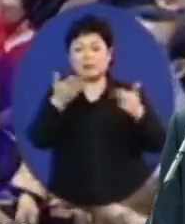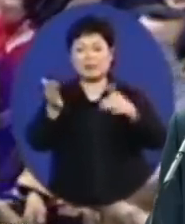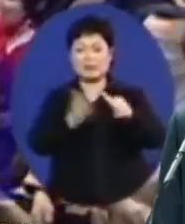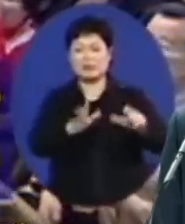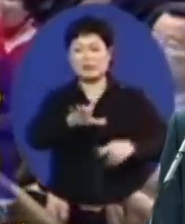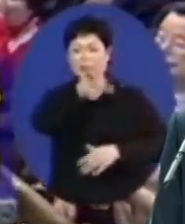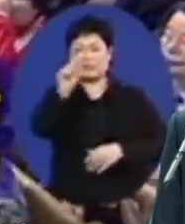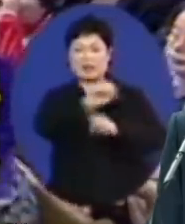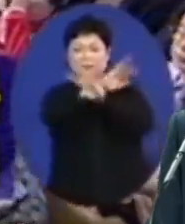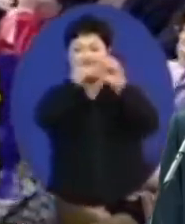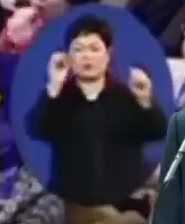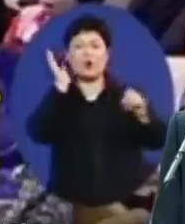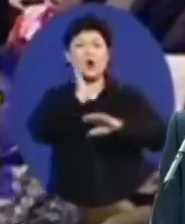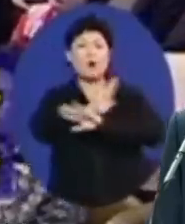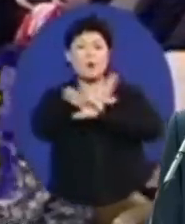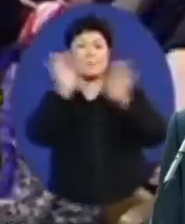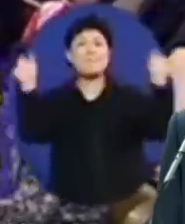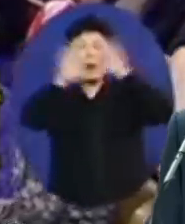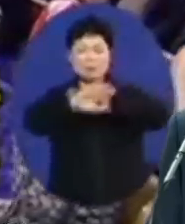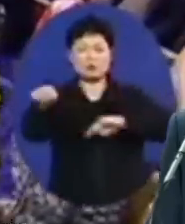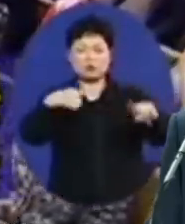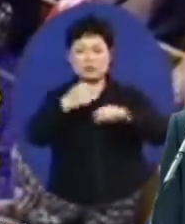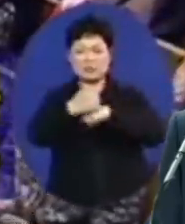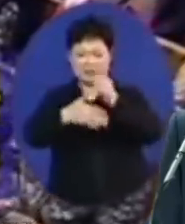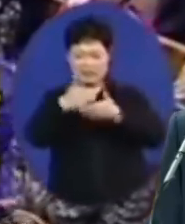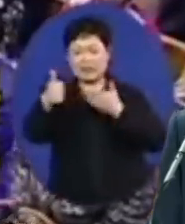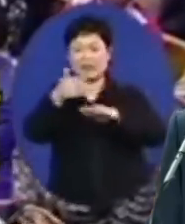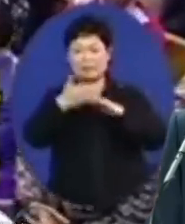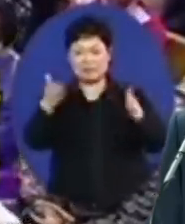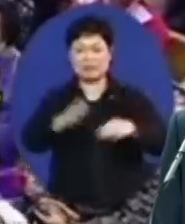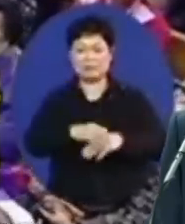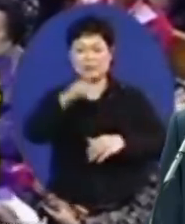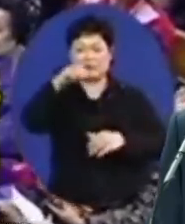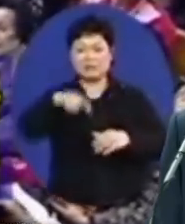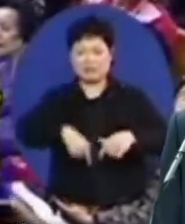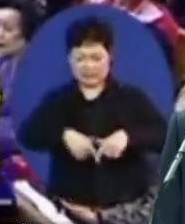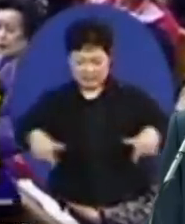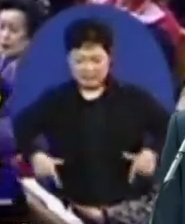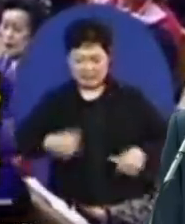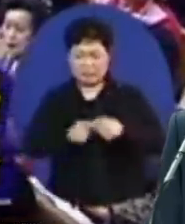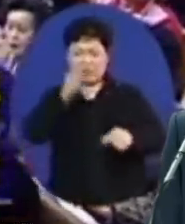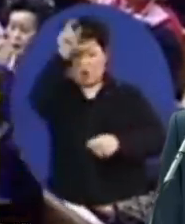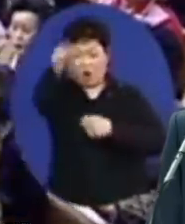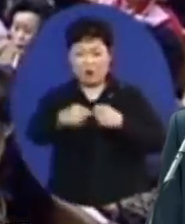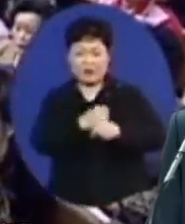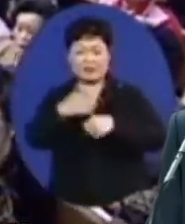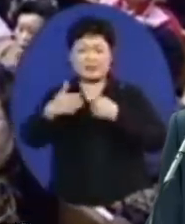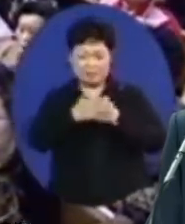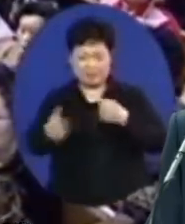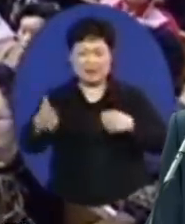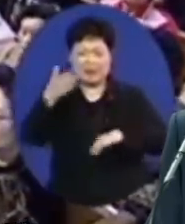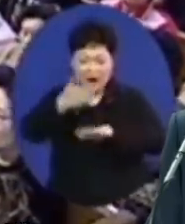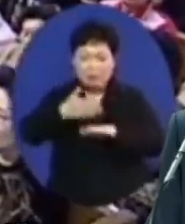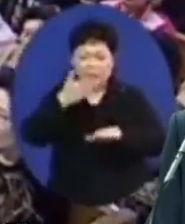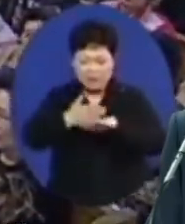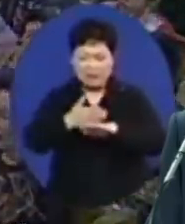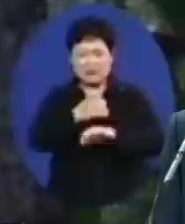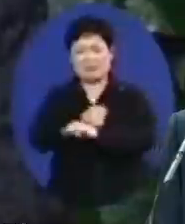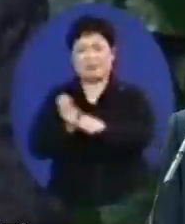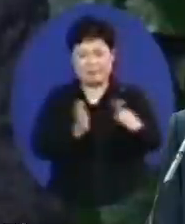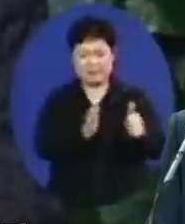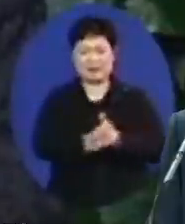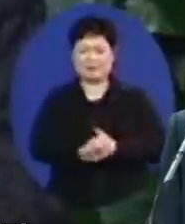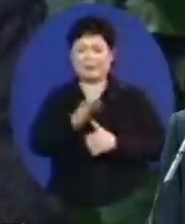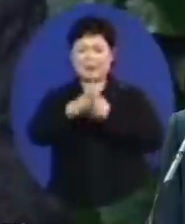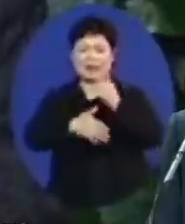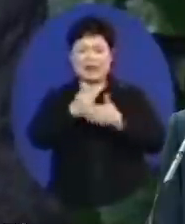달과 별들로 밤을 주관하신 이에게 감사하라. 그 인자심이 영원함이로다. 감사라고 말하는 것입니다.